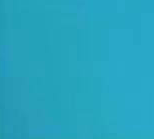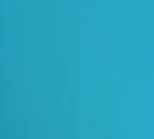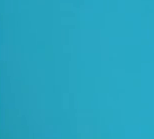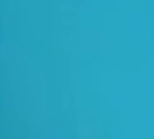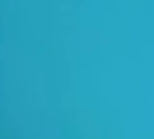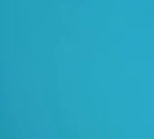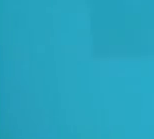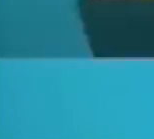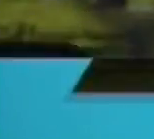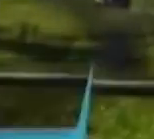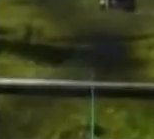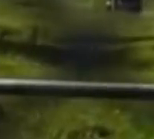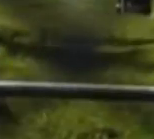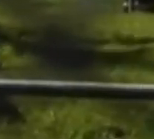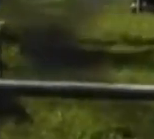Дякую.